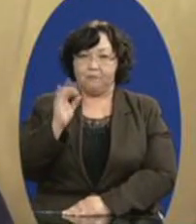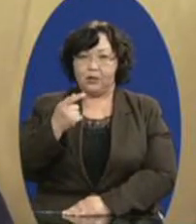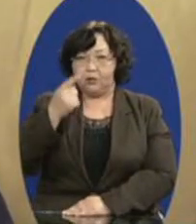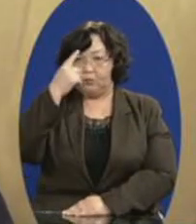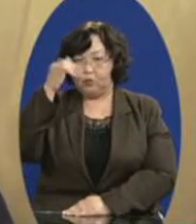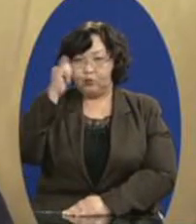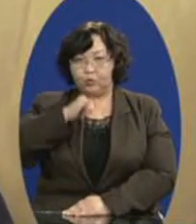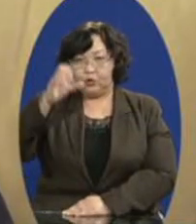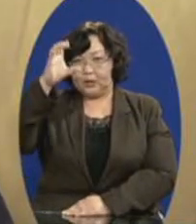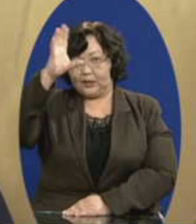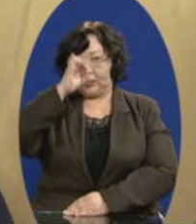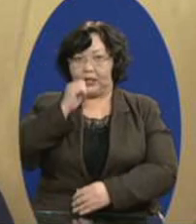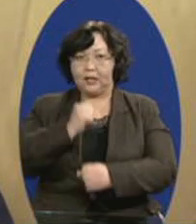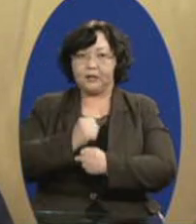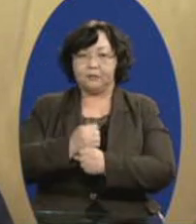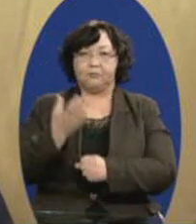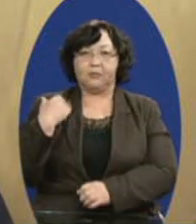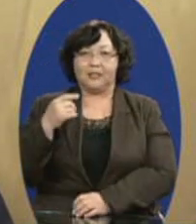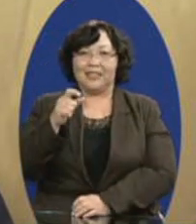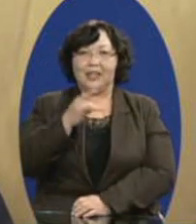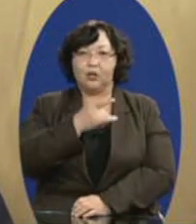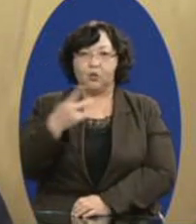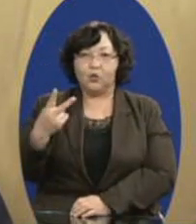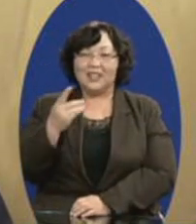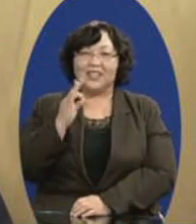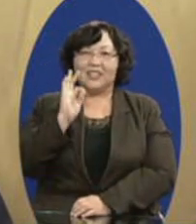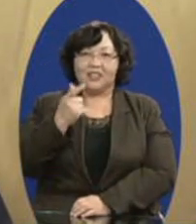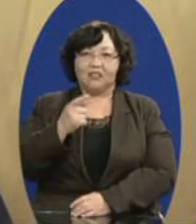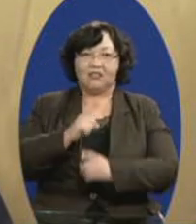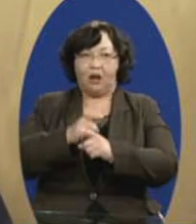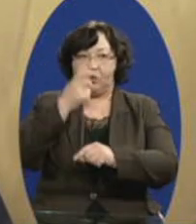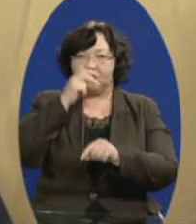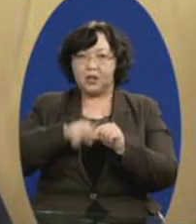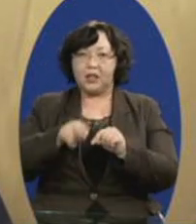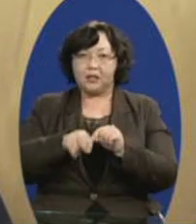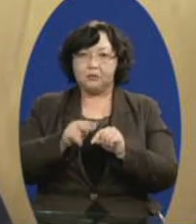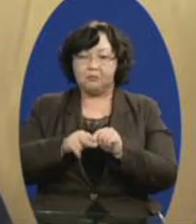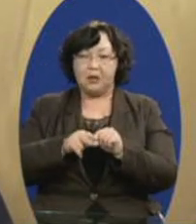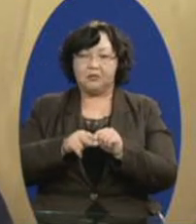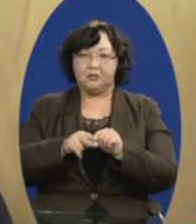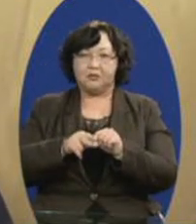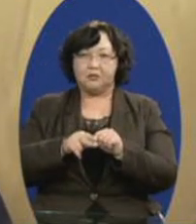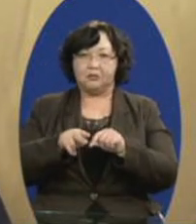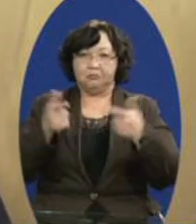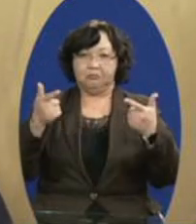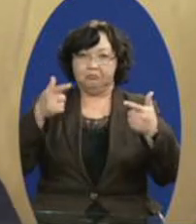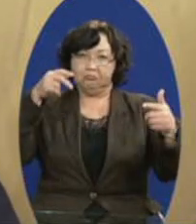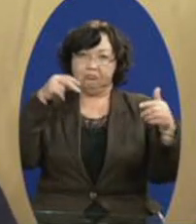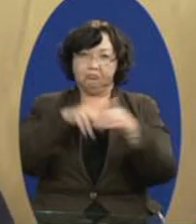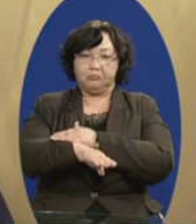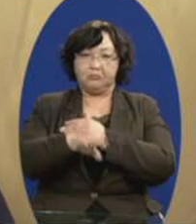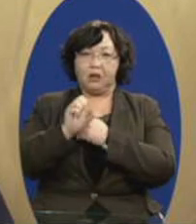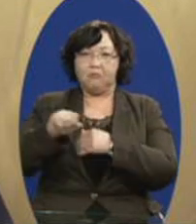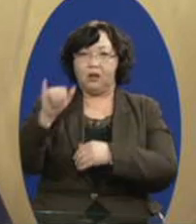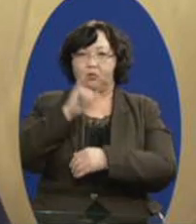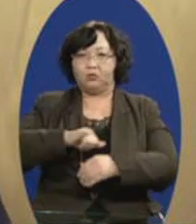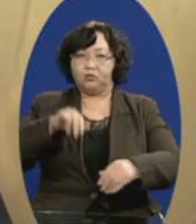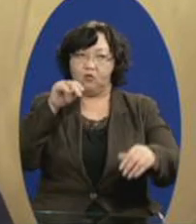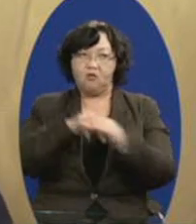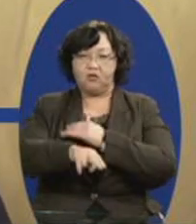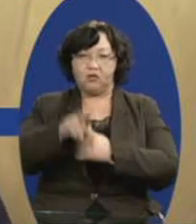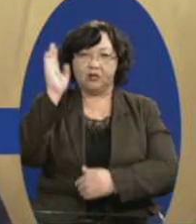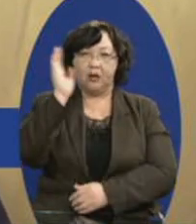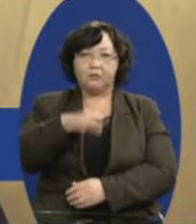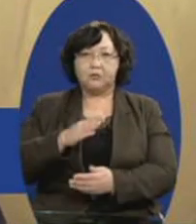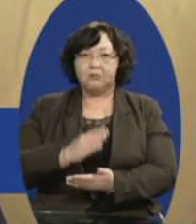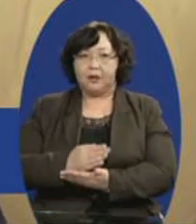ерөнхий сайдаар ажиллаж байсан. Эрүүг эрэгт ялагдагчаар татдагдсан шалгаж явахдаа Америк нэгдсэн улс руу орно